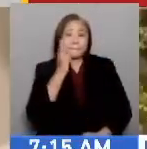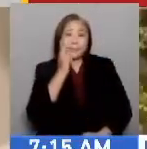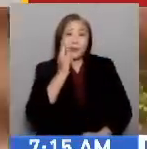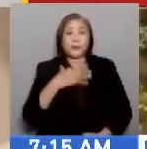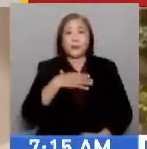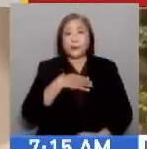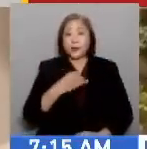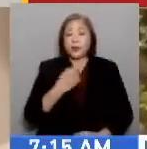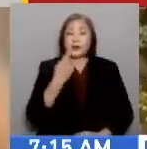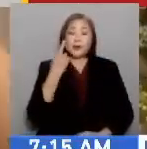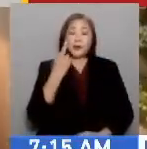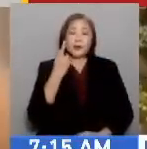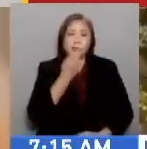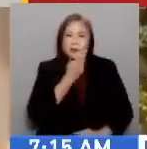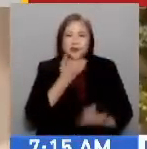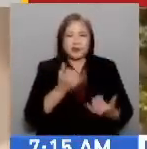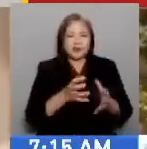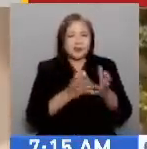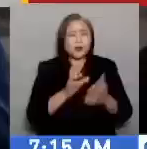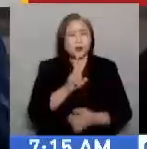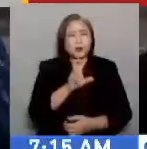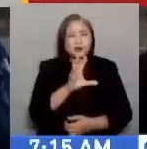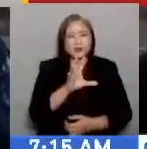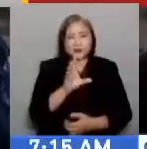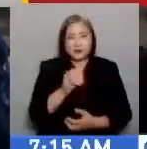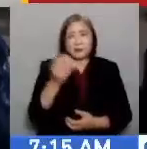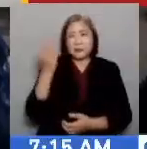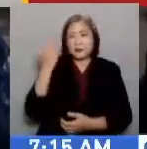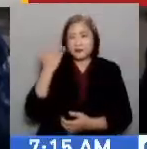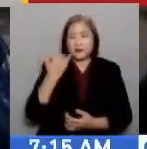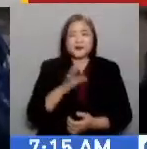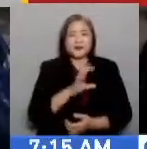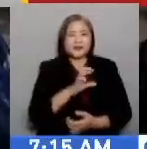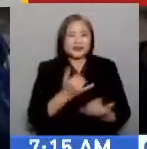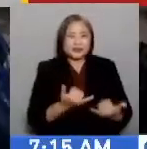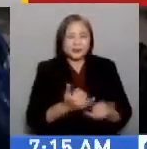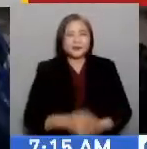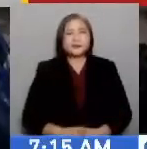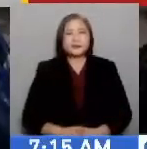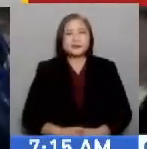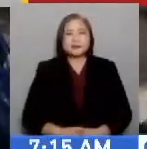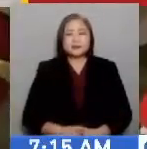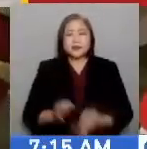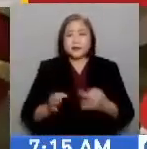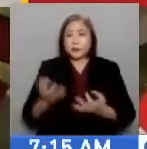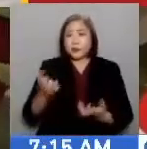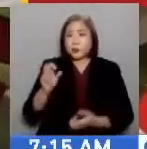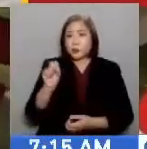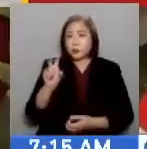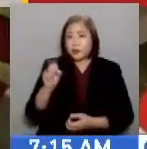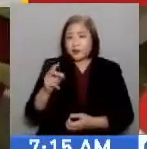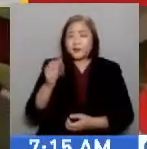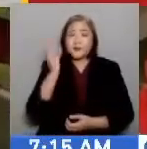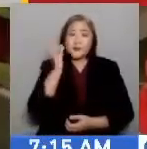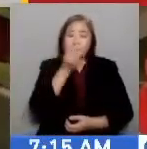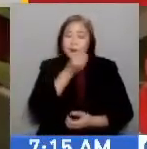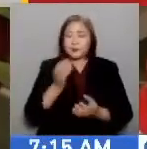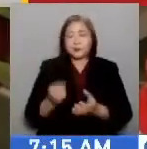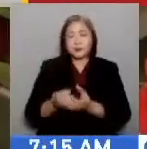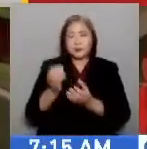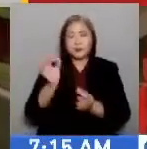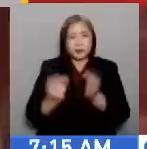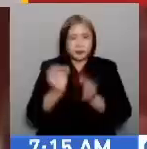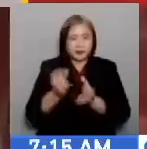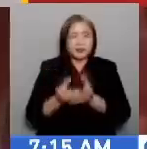ngayon. 250 pesos lang daw dati yan. Kung gusto namang isang dosena lang, pwede rin. 600 pesos yan ngayon kung